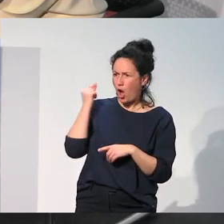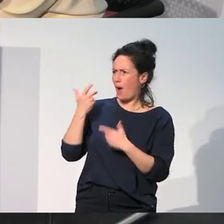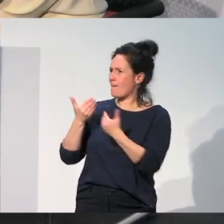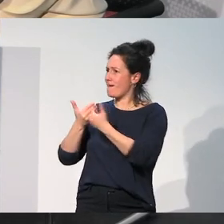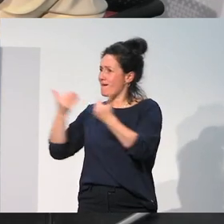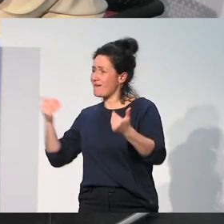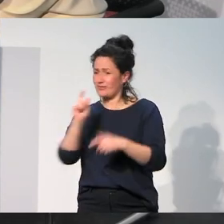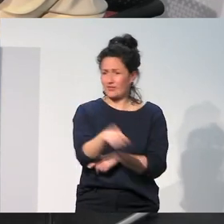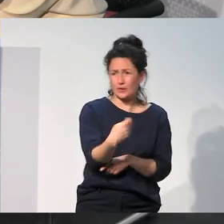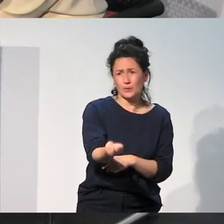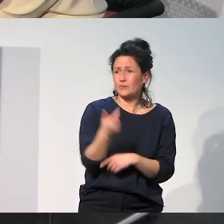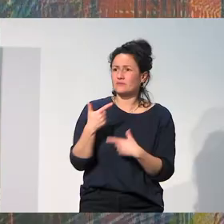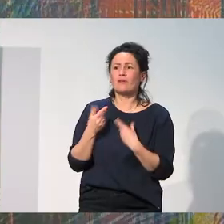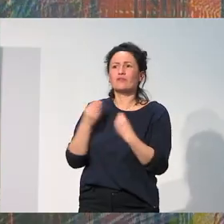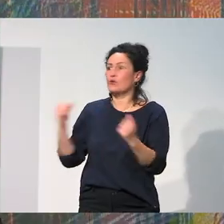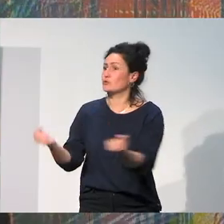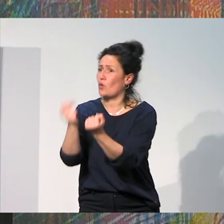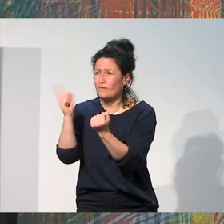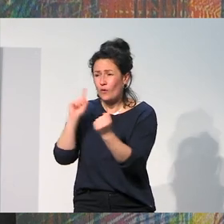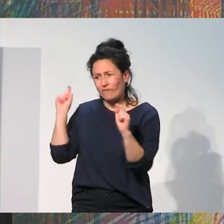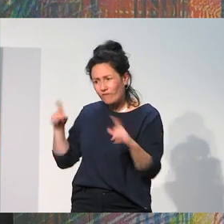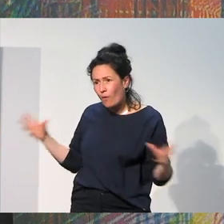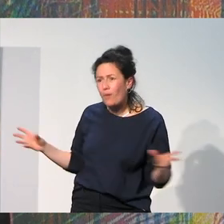qu'on sauvera les animaux. Au contraire, je pense.